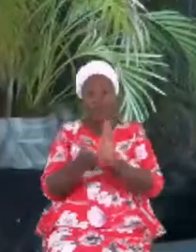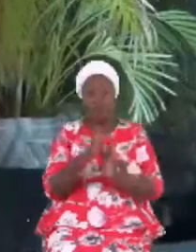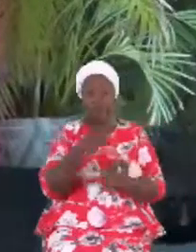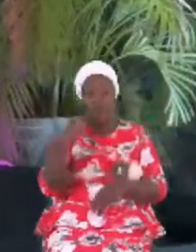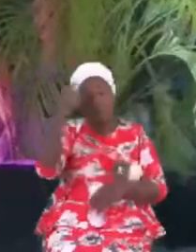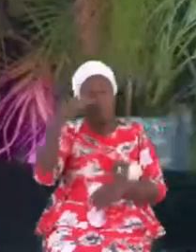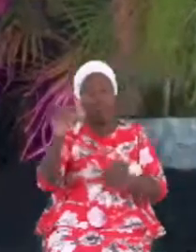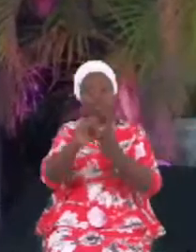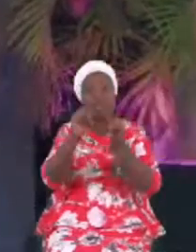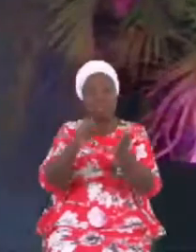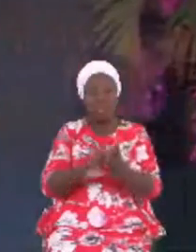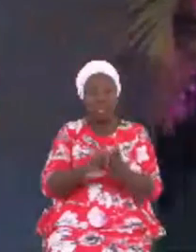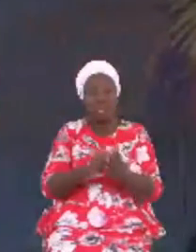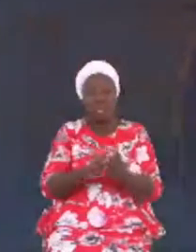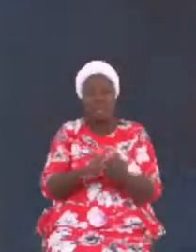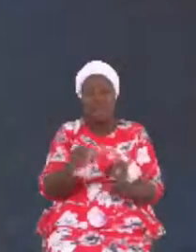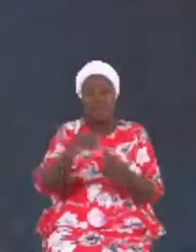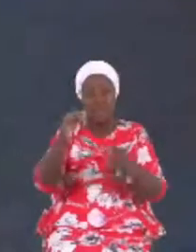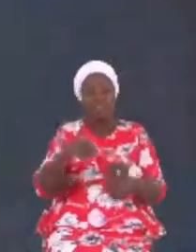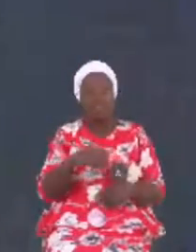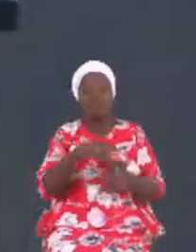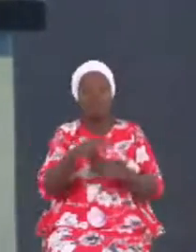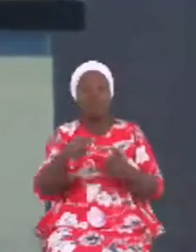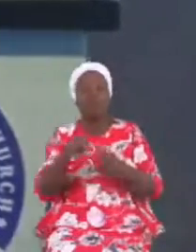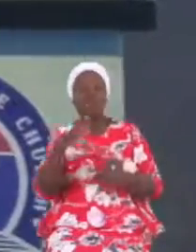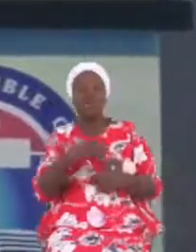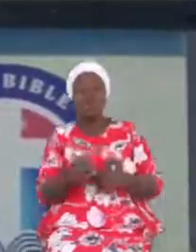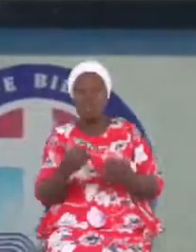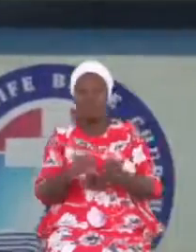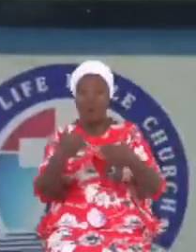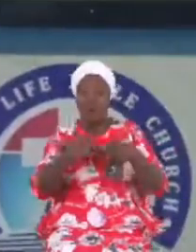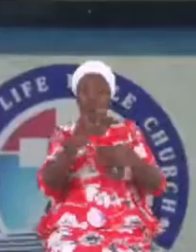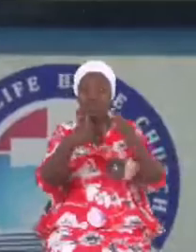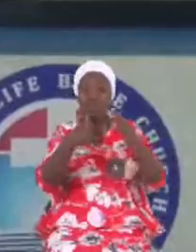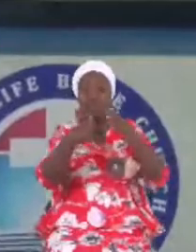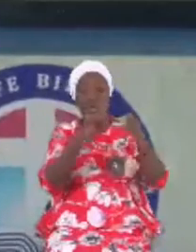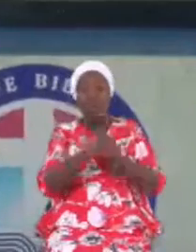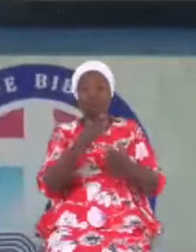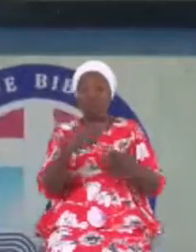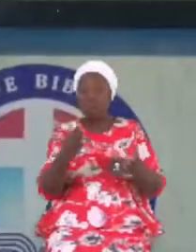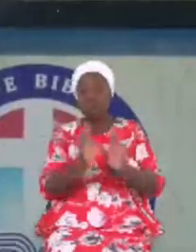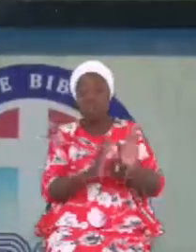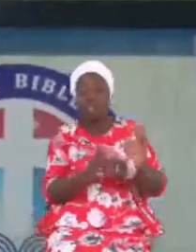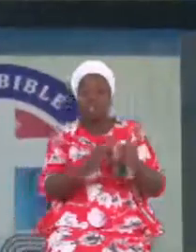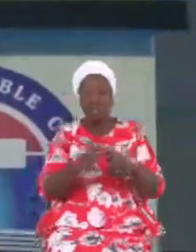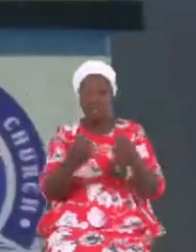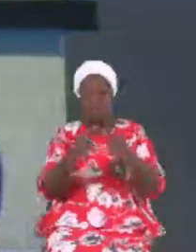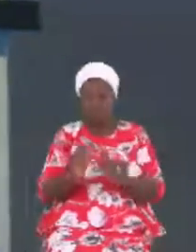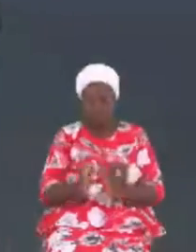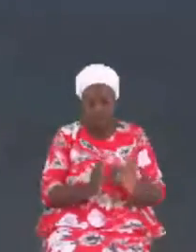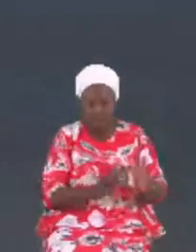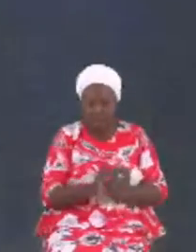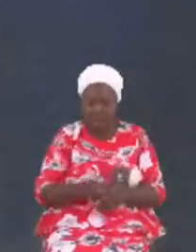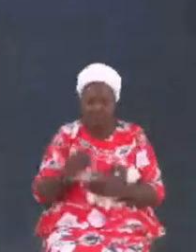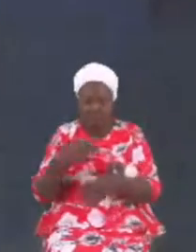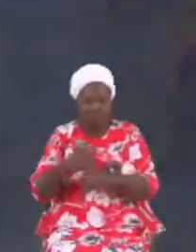particulièrement avec sa connaissance de la construction et des bâtiments, et il commence à réparer les voies, à